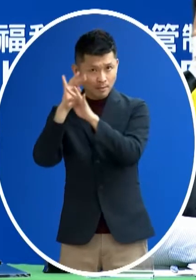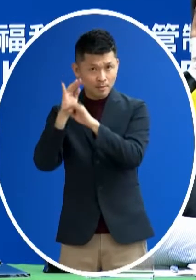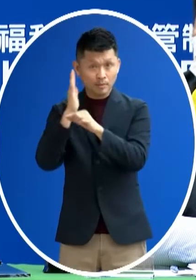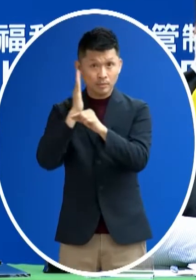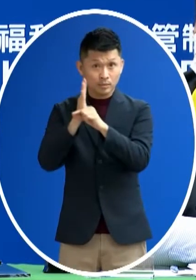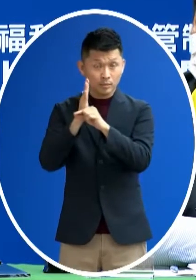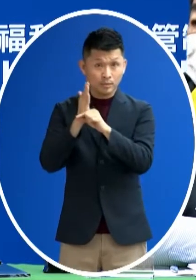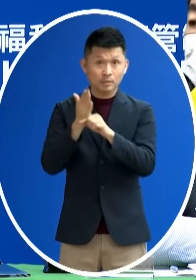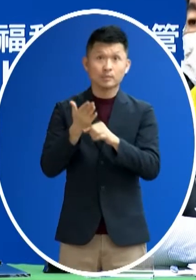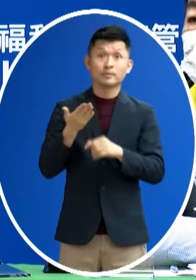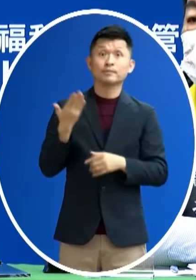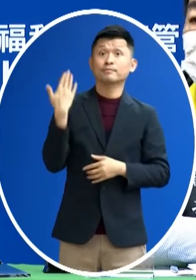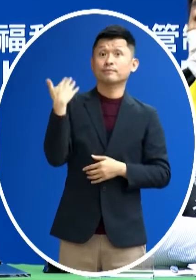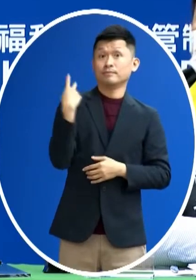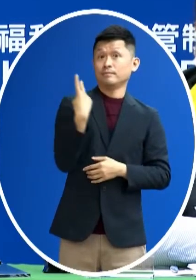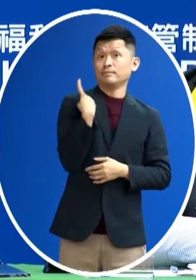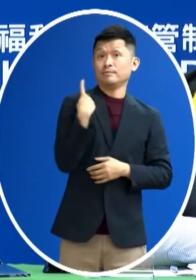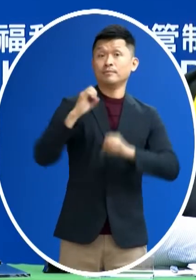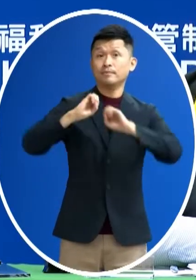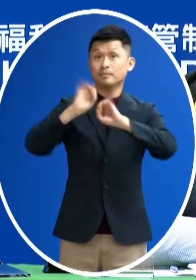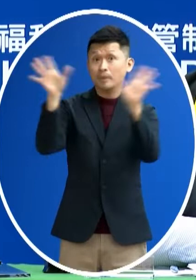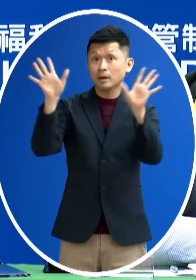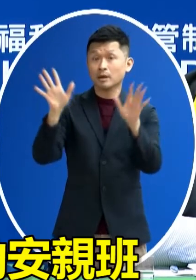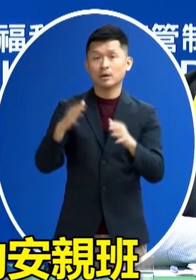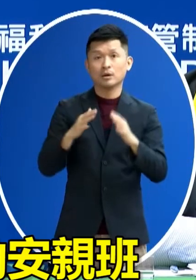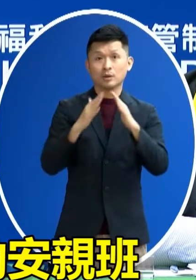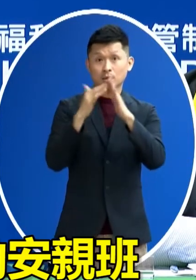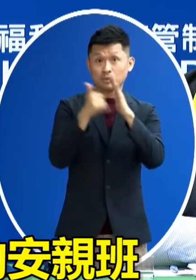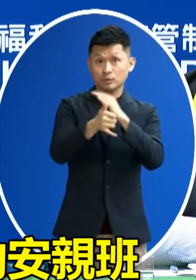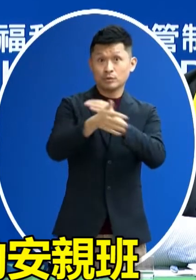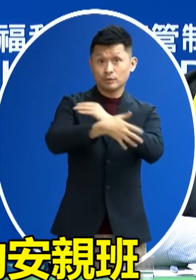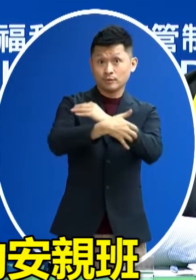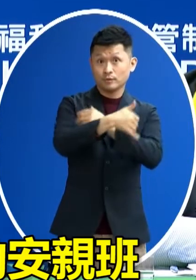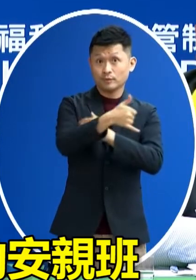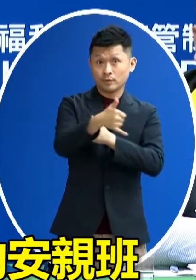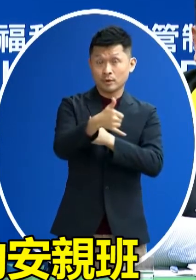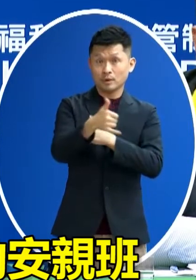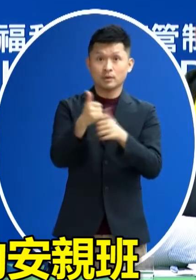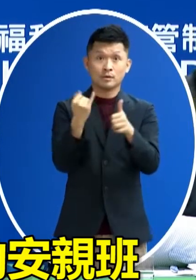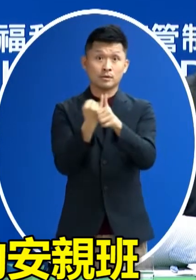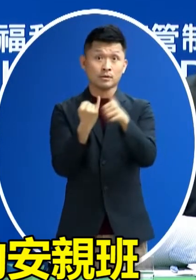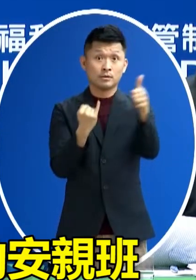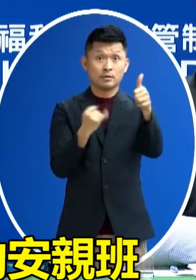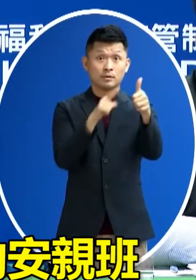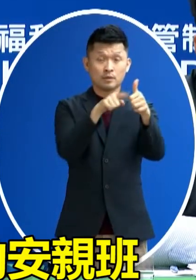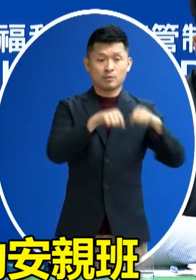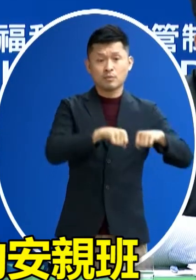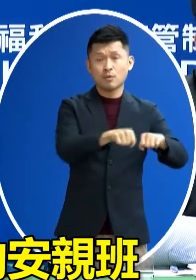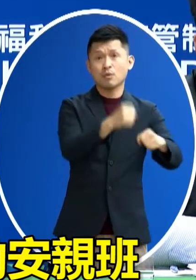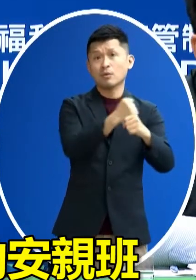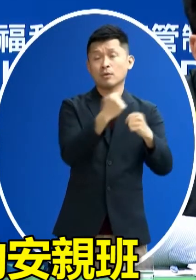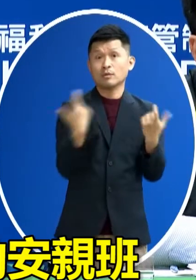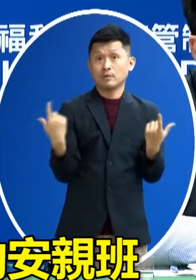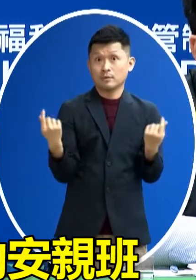跟我们前两天公布的就是居服员的先生，那也是手推车的工作人